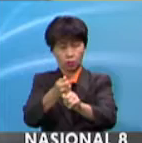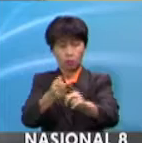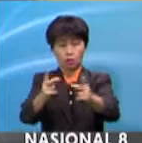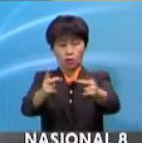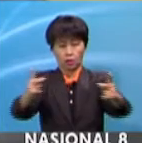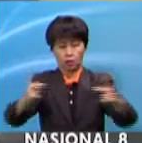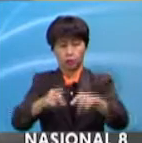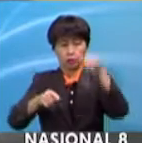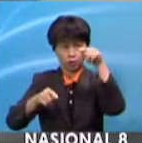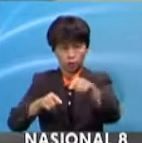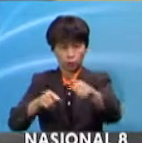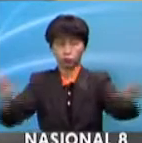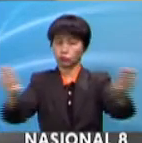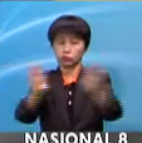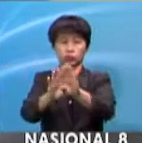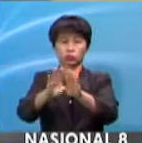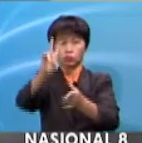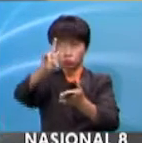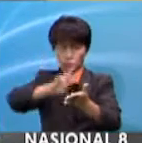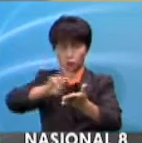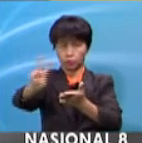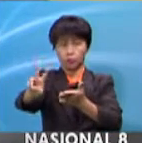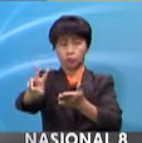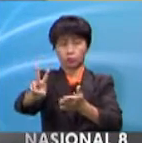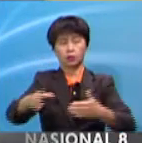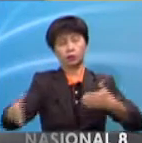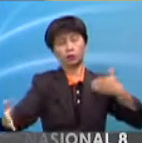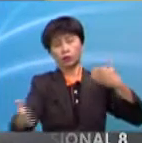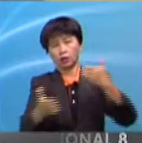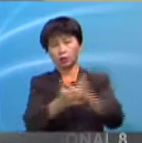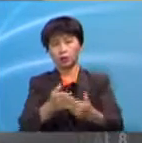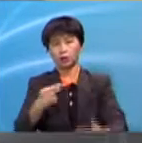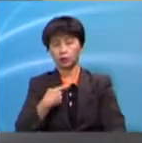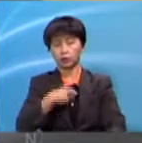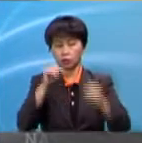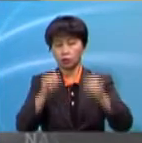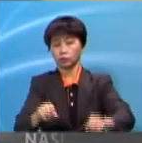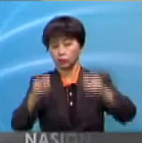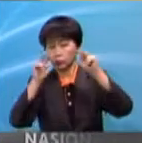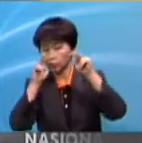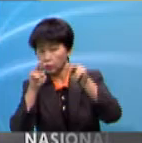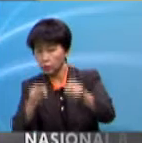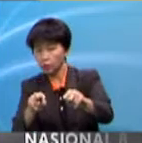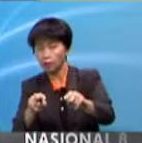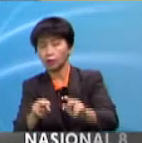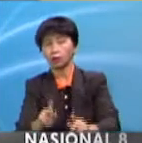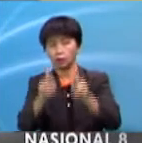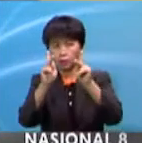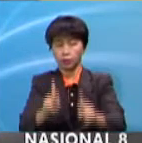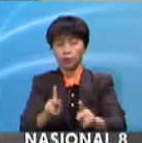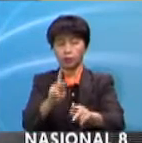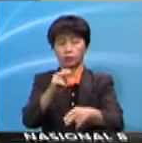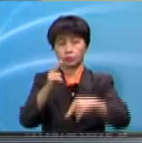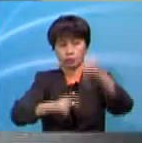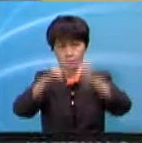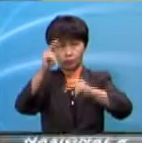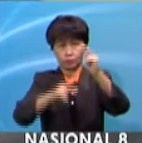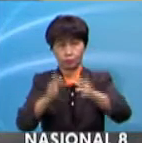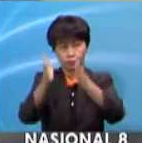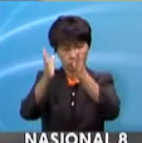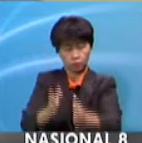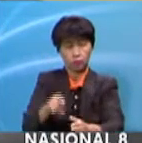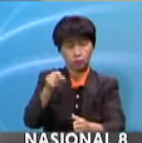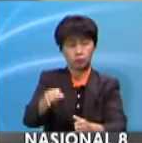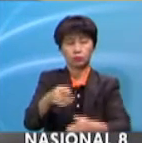buat sementara untuk 2 minggu sampai kita boleh nampak bahawa pihak kontraktor atau